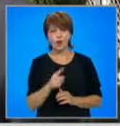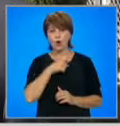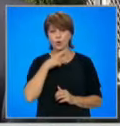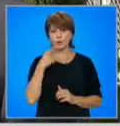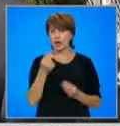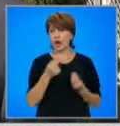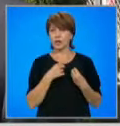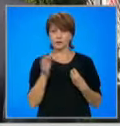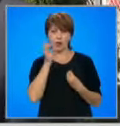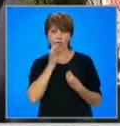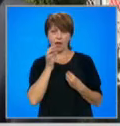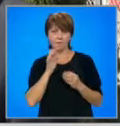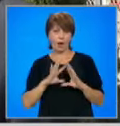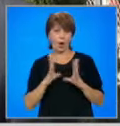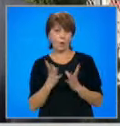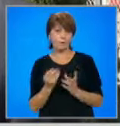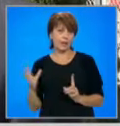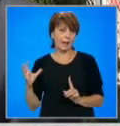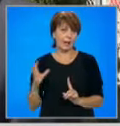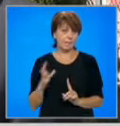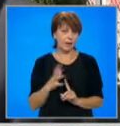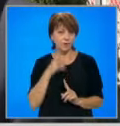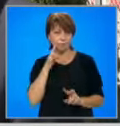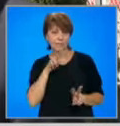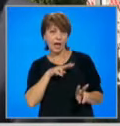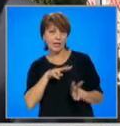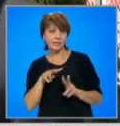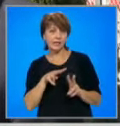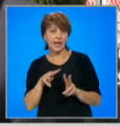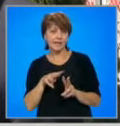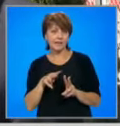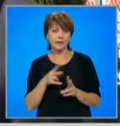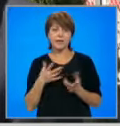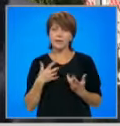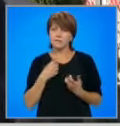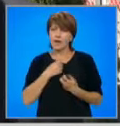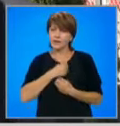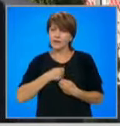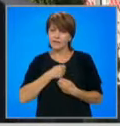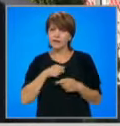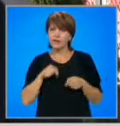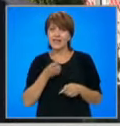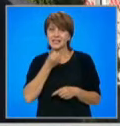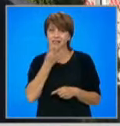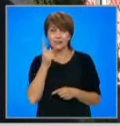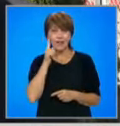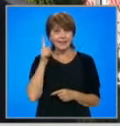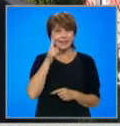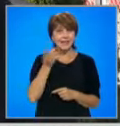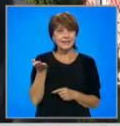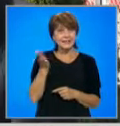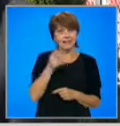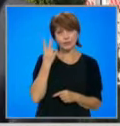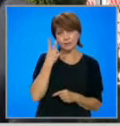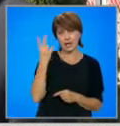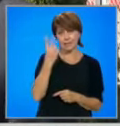каза, че няма нищо общо с това нападение и че следи отблизо инцидента. Силно разтревожени сме, че това се случва ден след като се